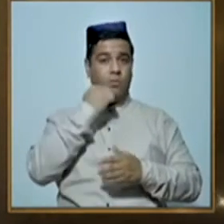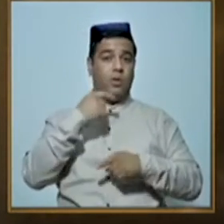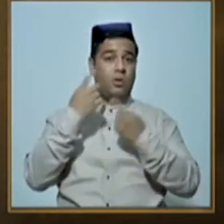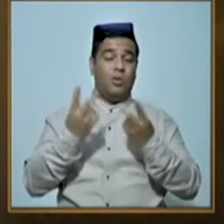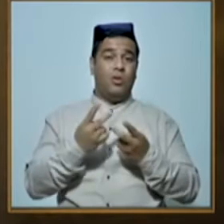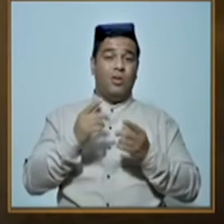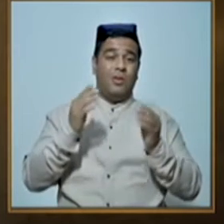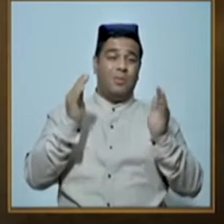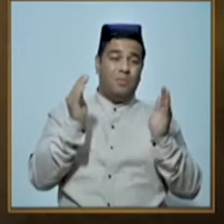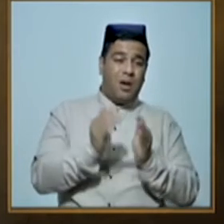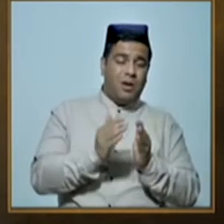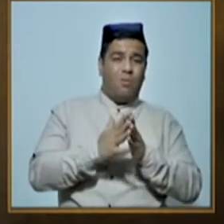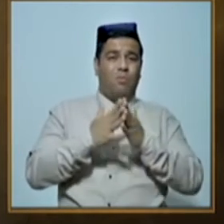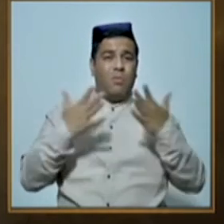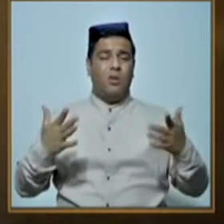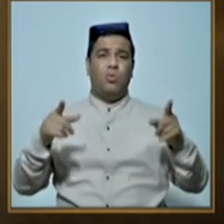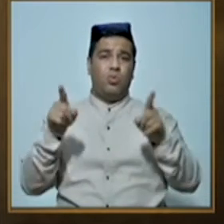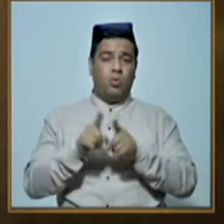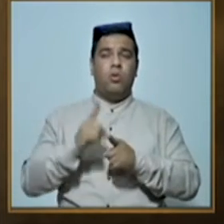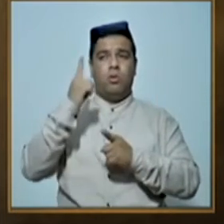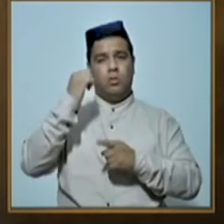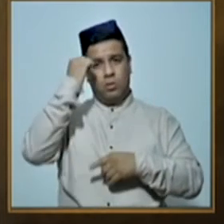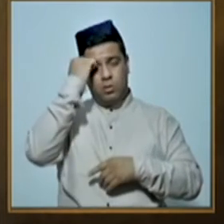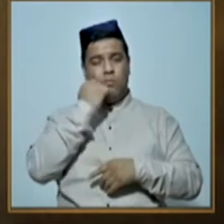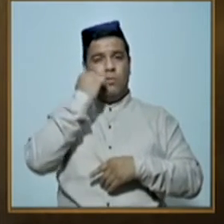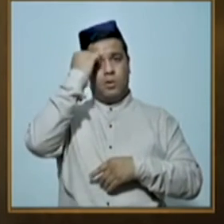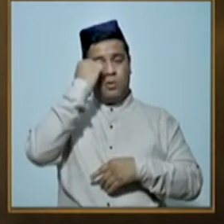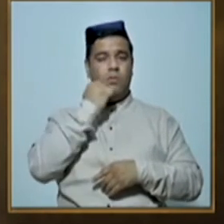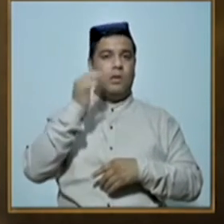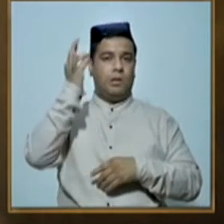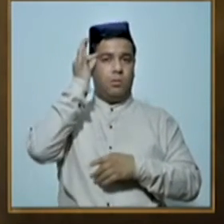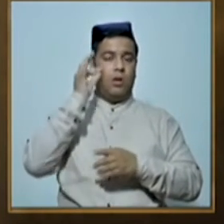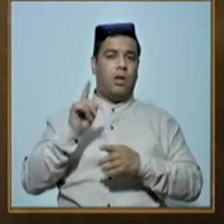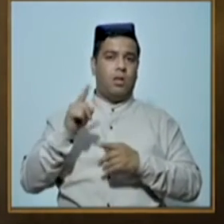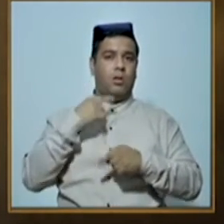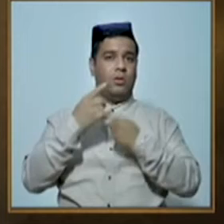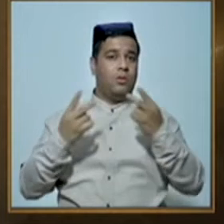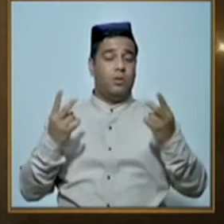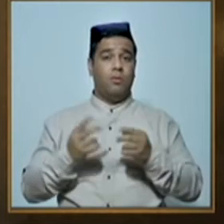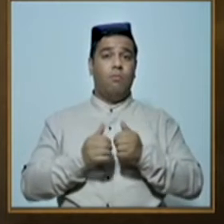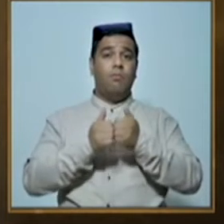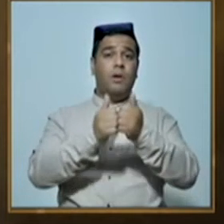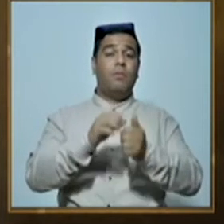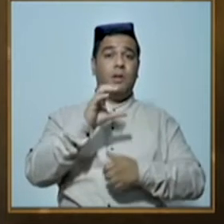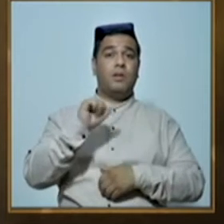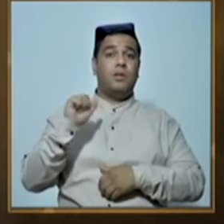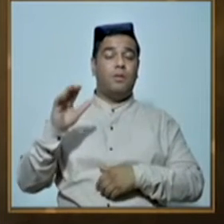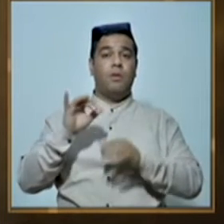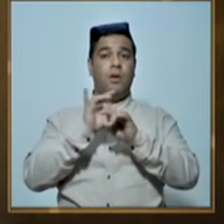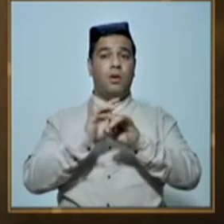Kichkina narsada ham, katta narsada ham. Rasul akram alayhisolatu vasallam aytadilar: